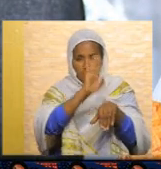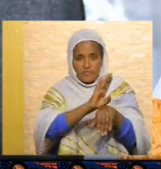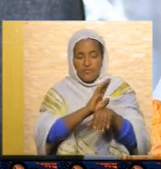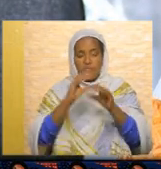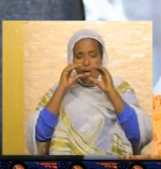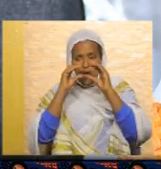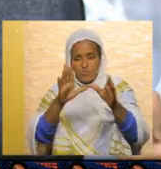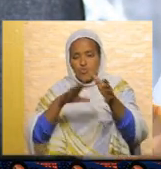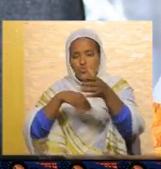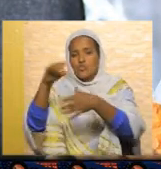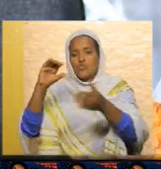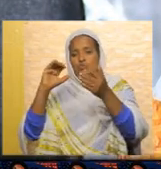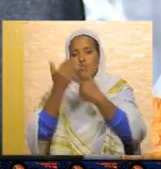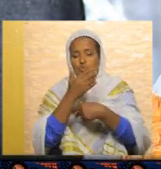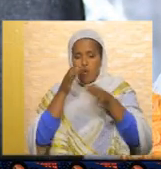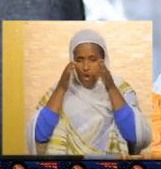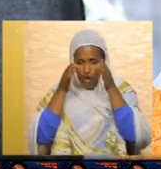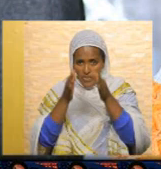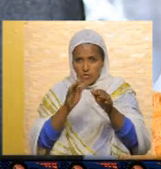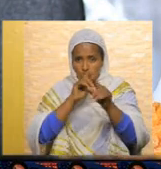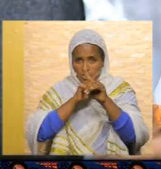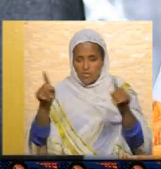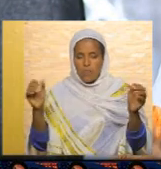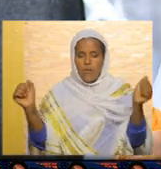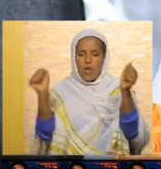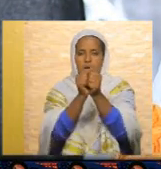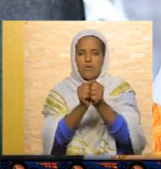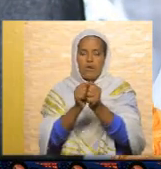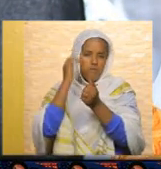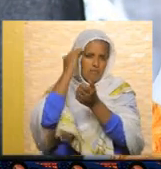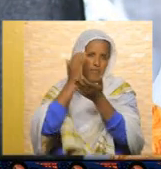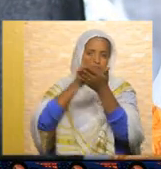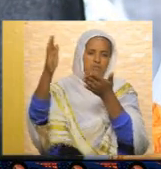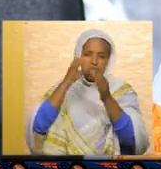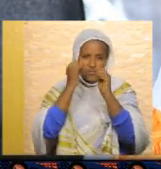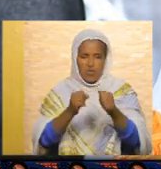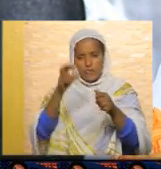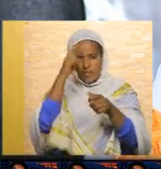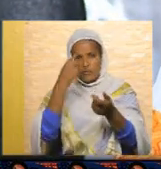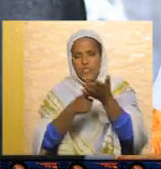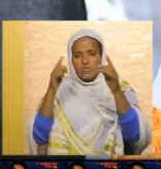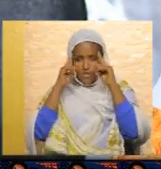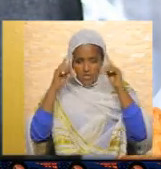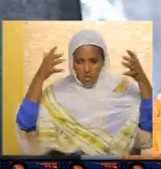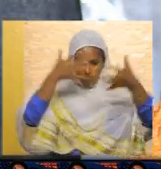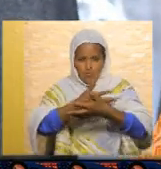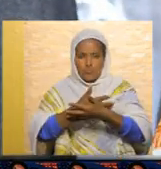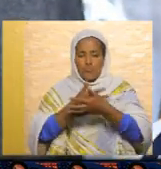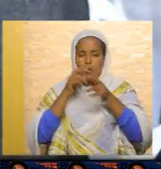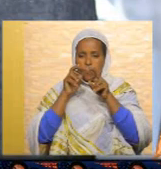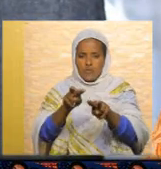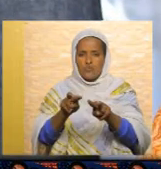ክርስቲያን አስተምህሮት ውጪ የሆኑ አመለካከቶችን ግን በጋራ መቅረፍ እንቻል። ምክንያቱም እነዚህ የተሳሳቱ